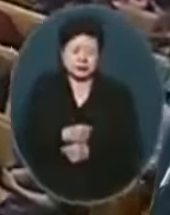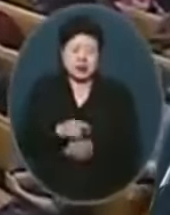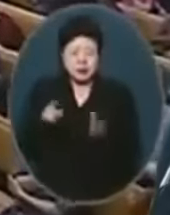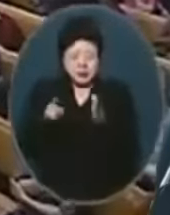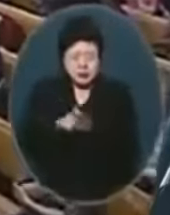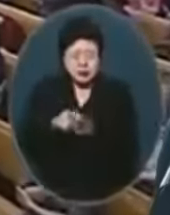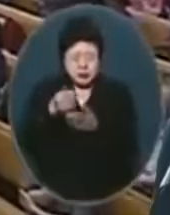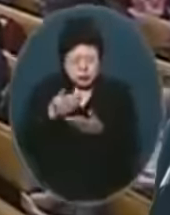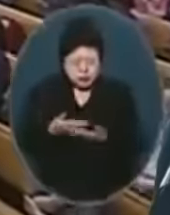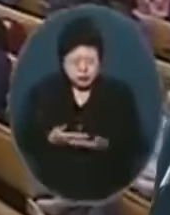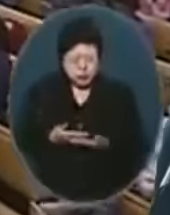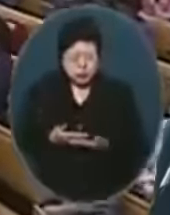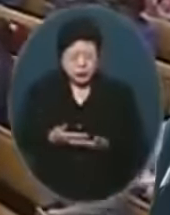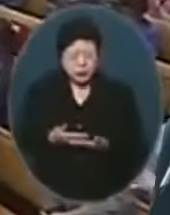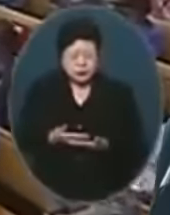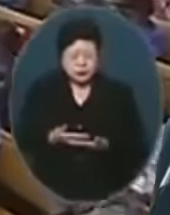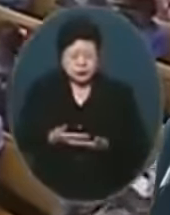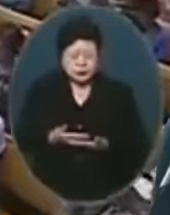믿음을 주시고